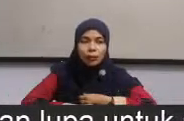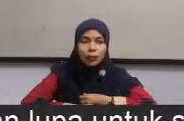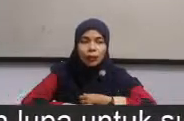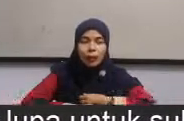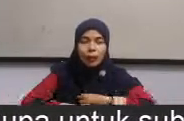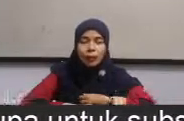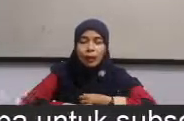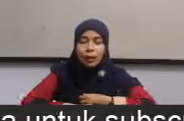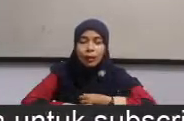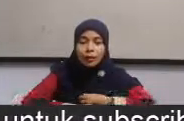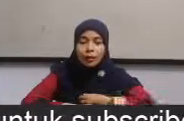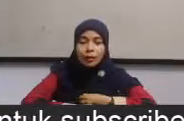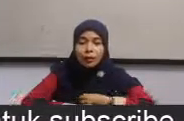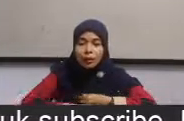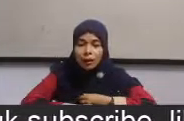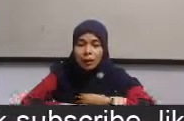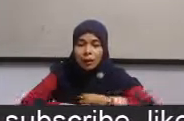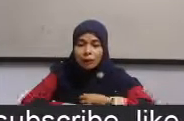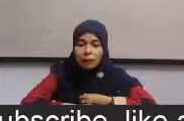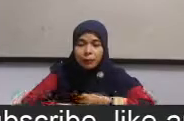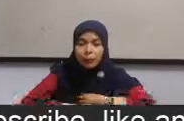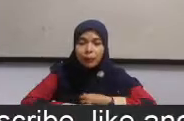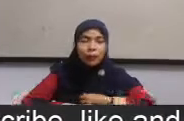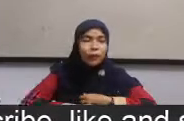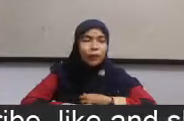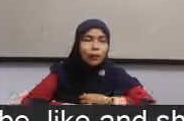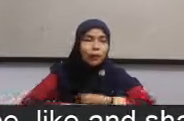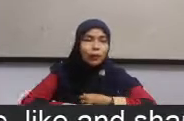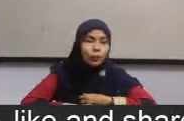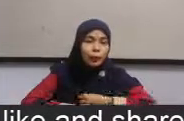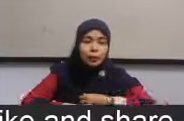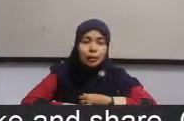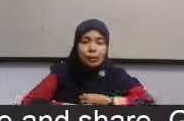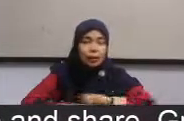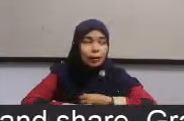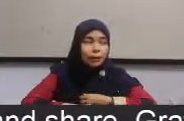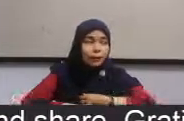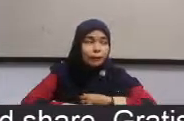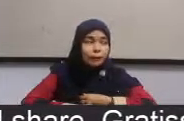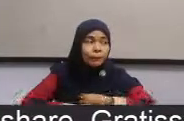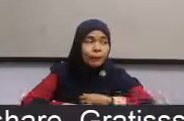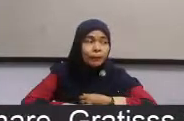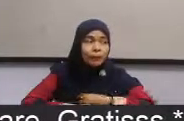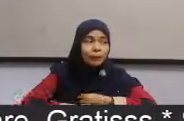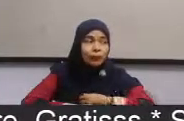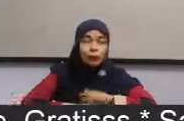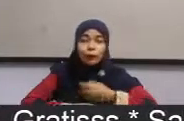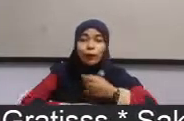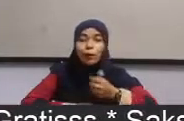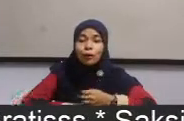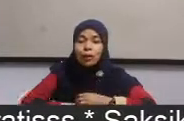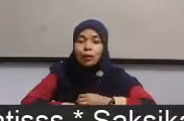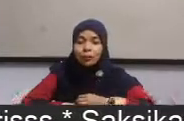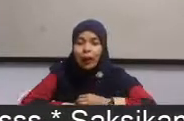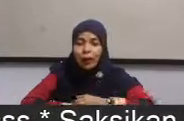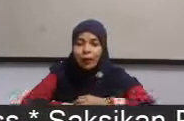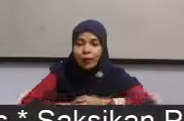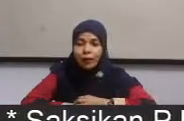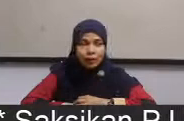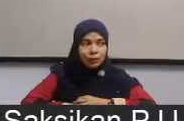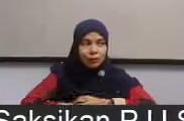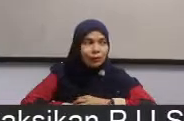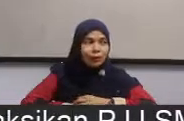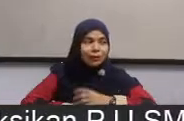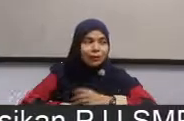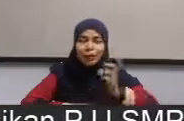salah jatuh dipakai buat game dipakai buat apa itu kalau istilah sekarang tuh foto-foto tiktokan